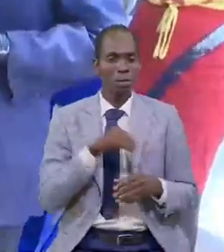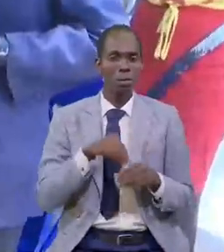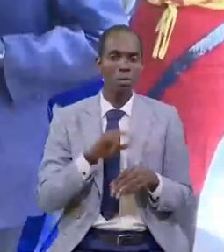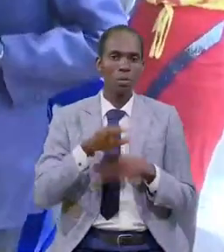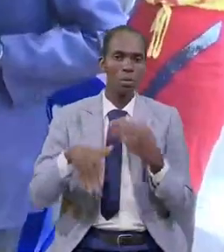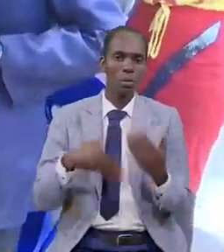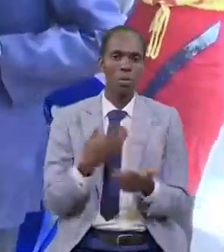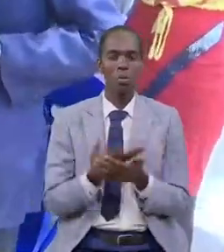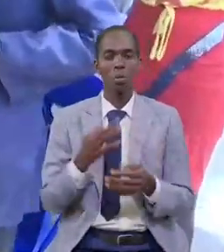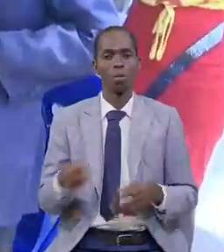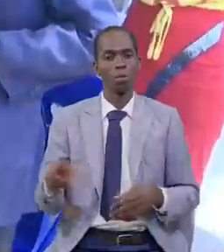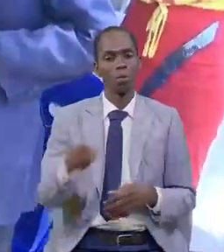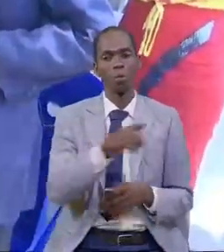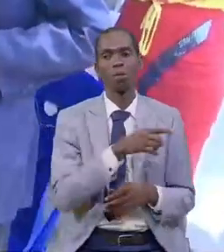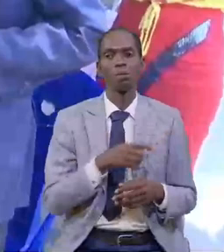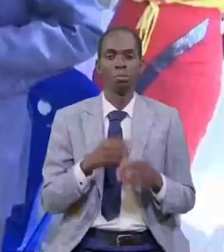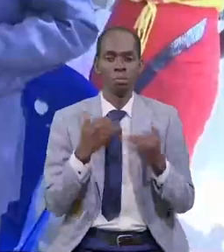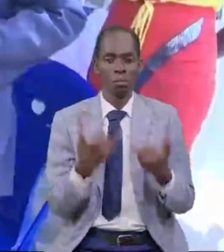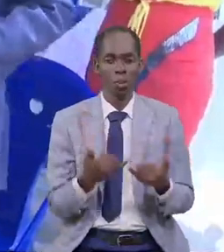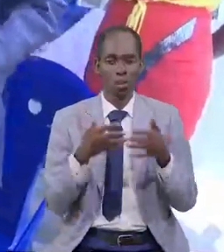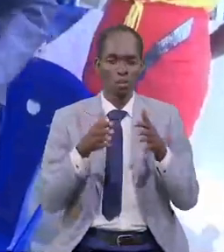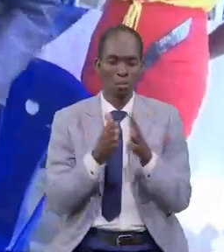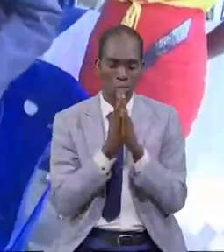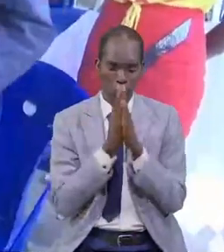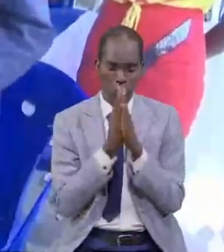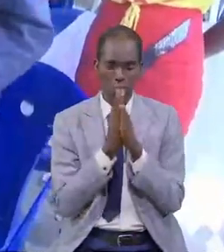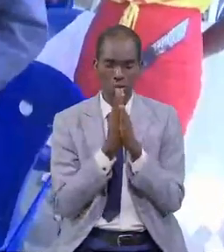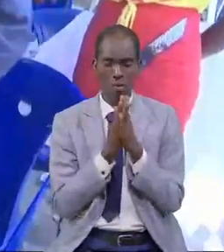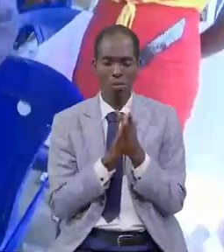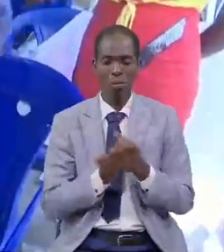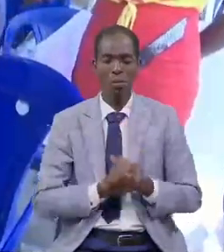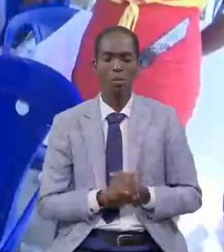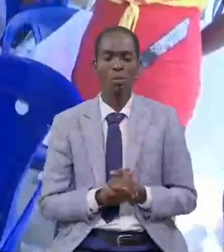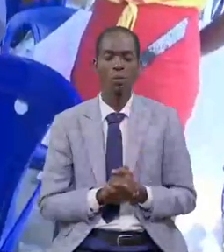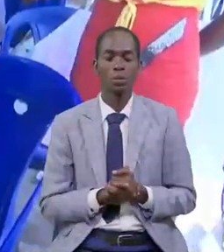qui l'invoquent ouvrez la bouche et priez le